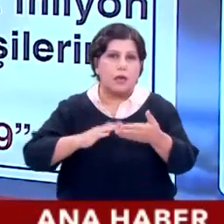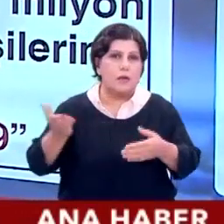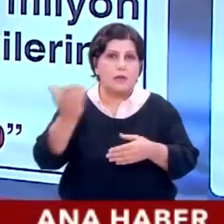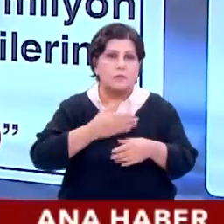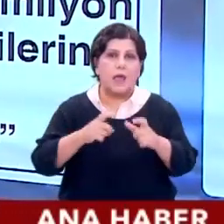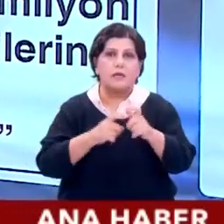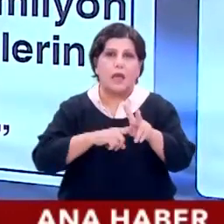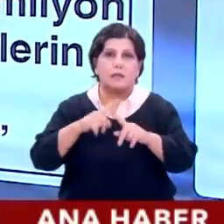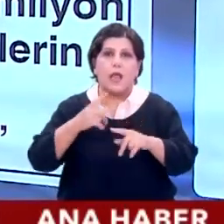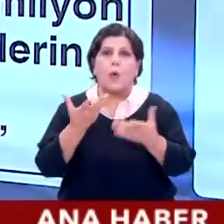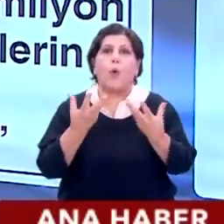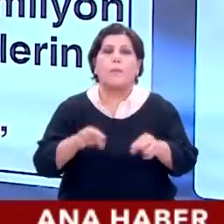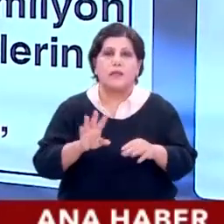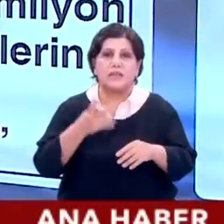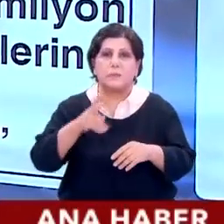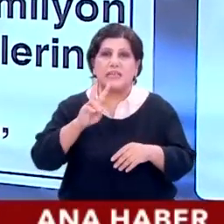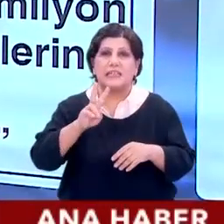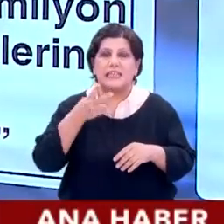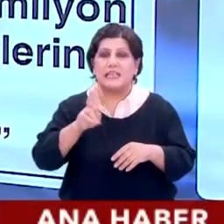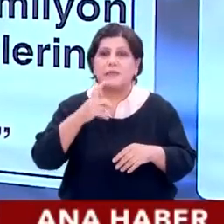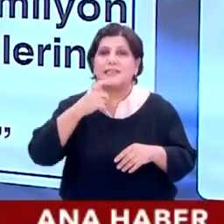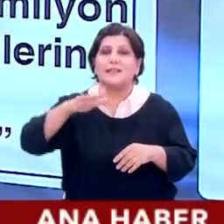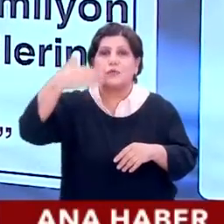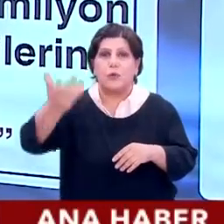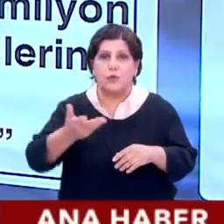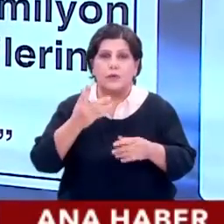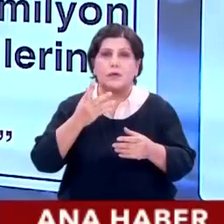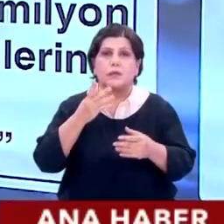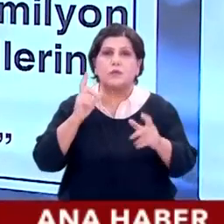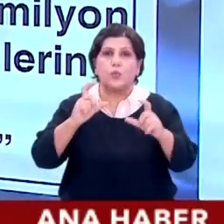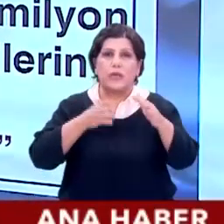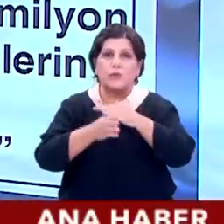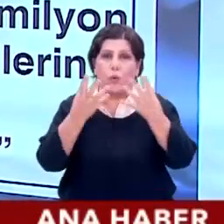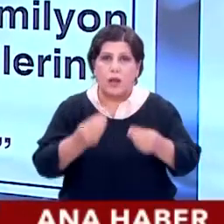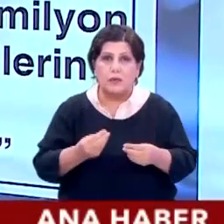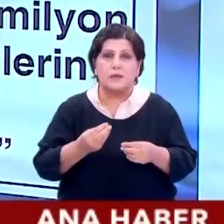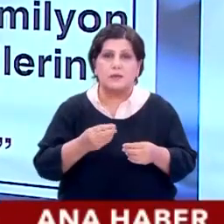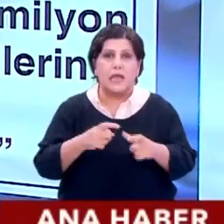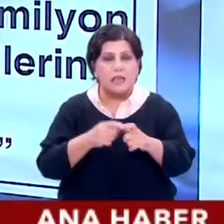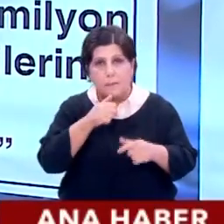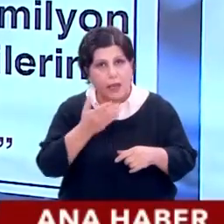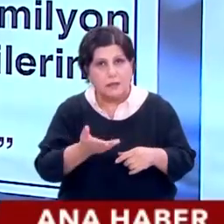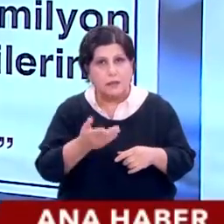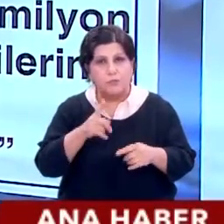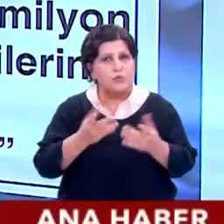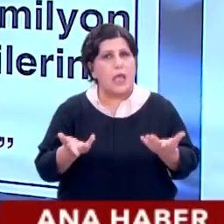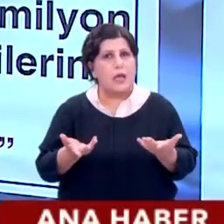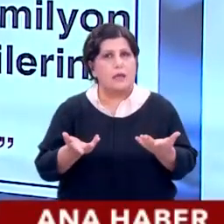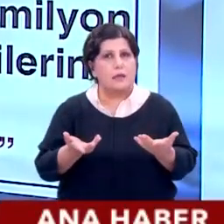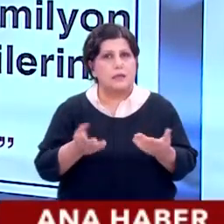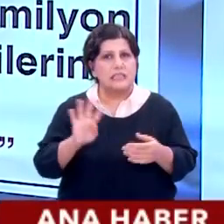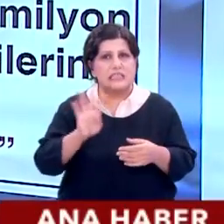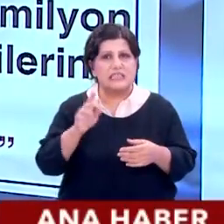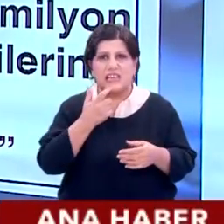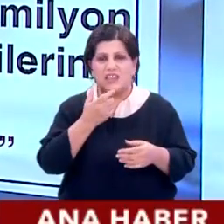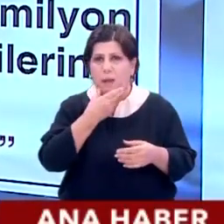eyt'li olmayanlar 2000 yılından sonra kaydı olan ve emekli olanlar Ekrem Bey bu ne ya 40